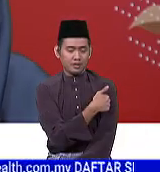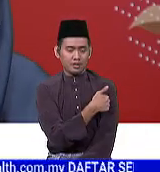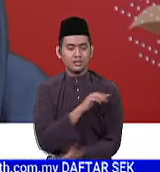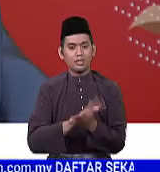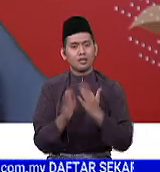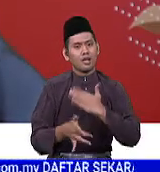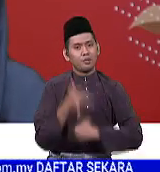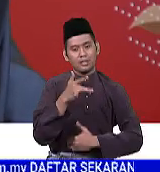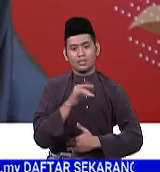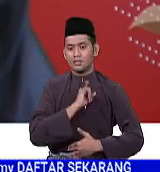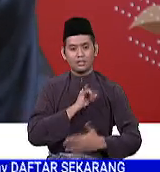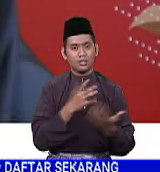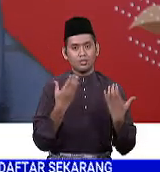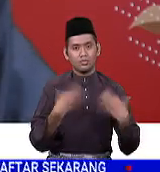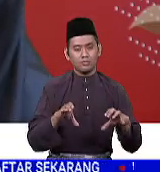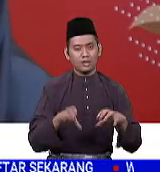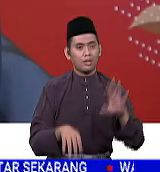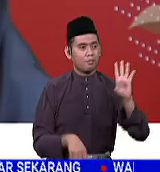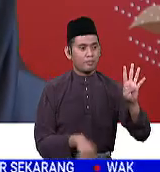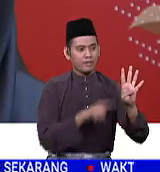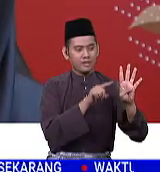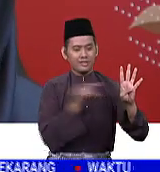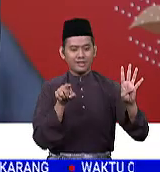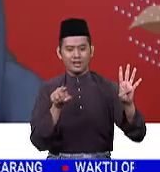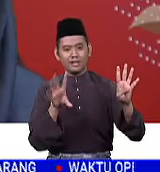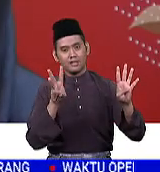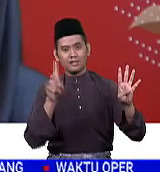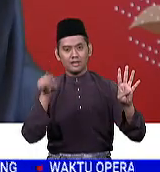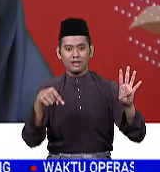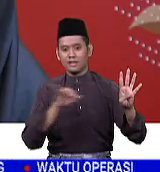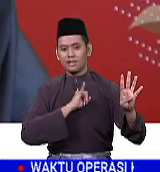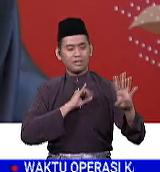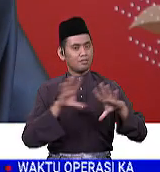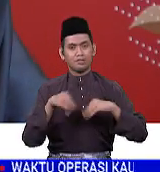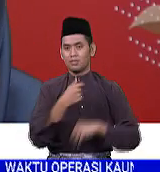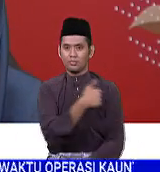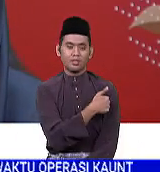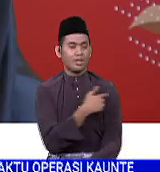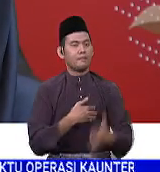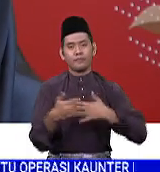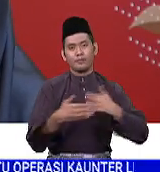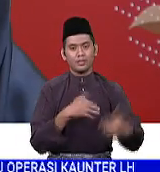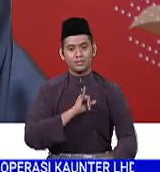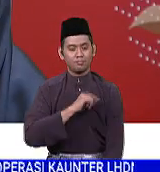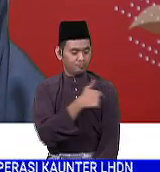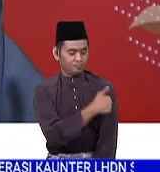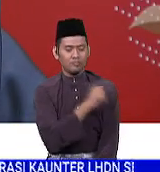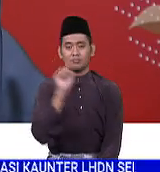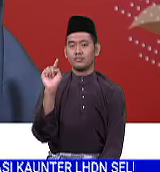mana yang awal tu saya memang try daripada 4 hari bulan, 5 hari bulan, 6 hari bulan baru free. Okey, saya ambil je. Yang mana-mana yang ada saya memang ambil je.